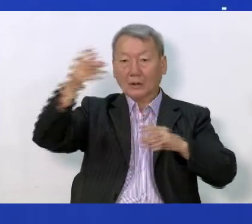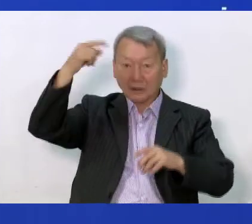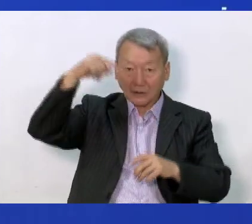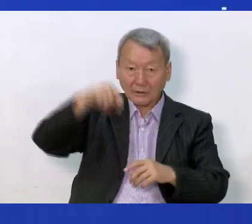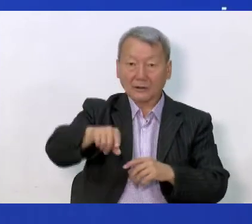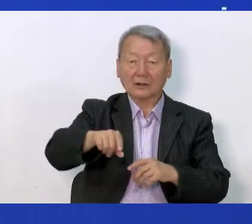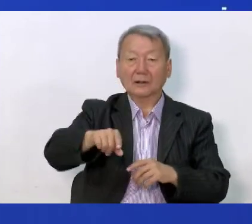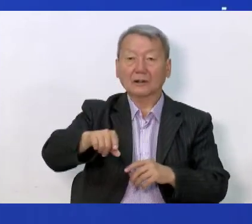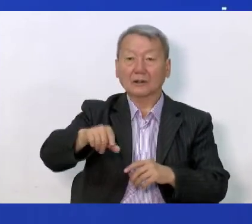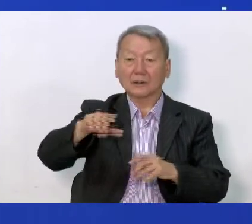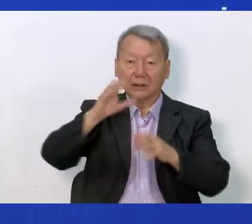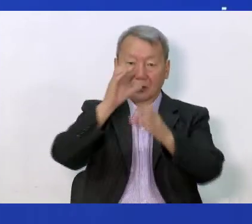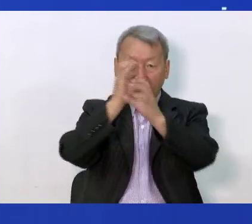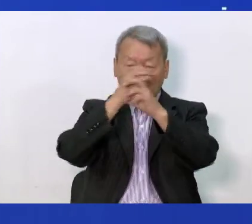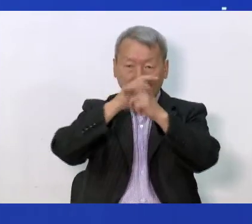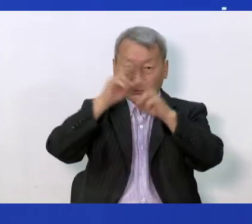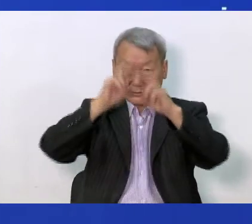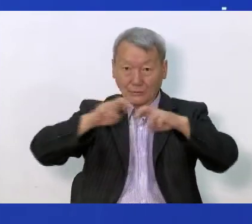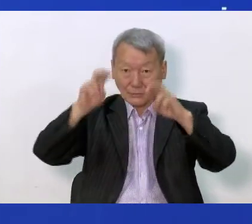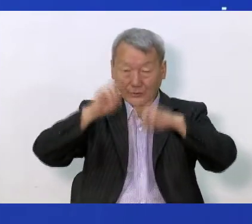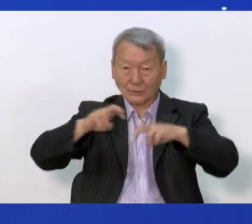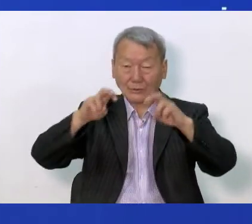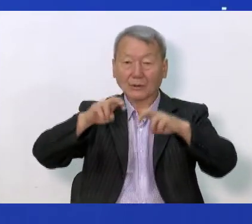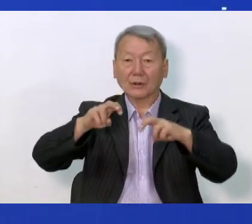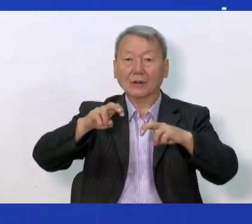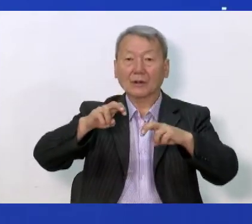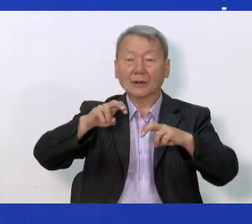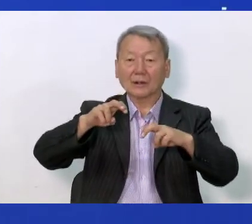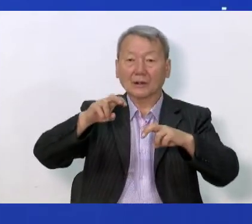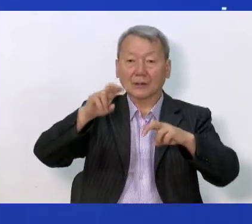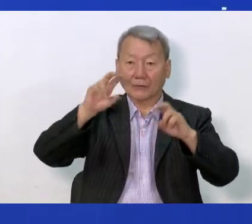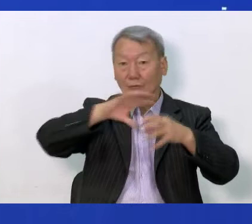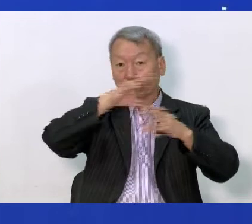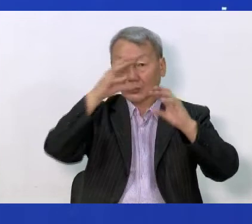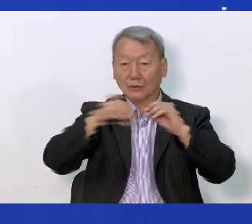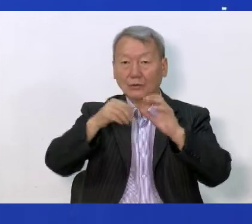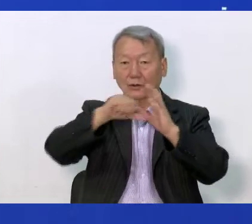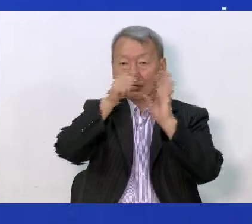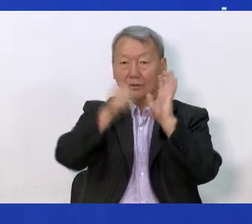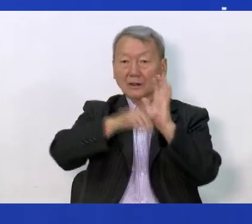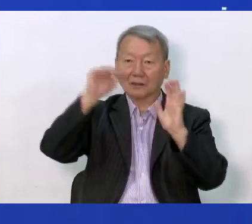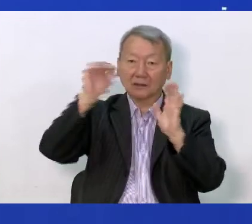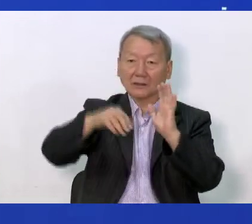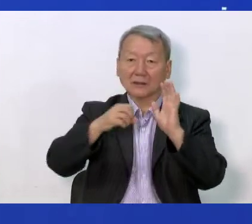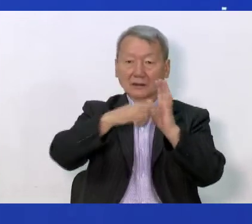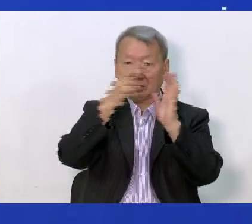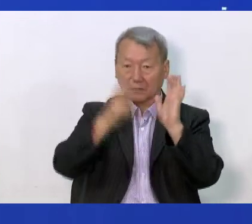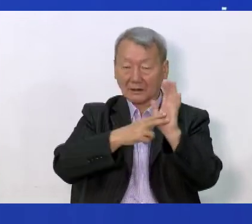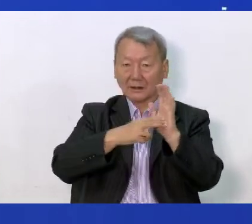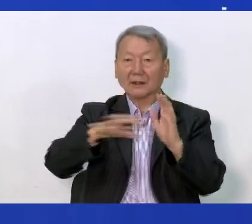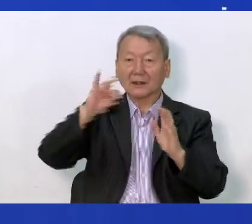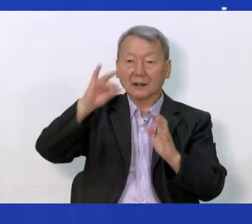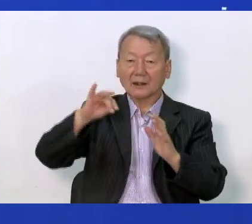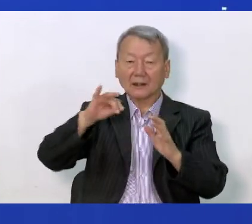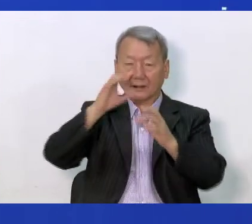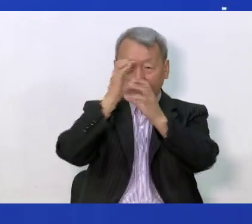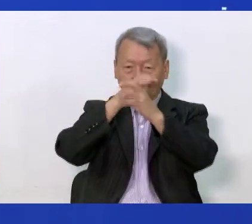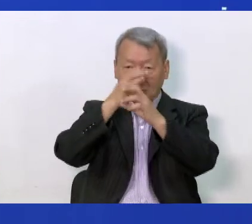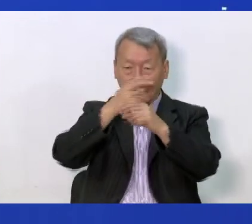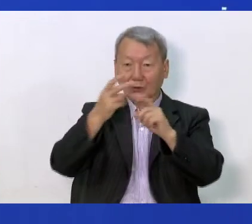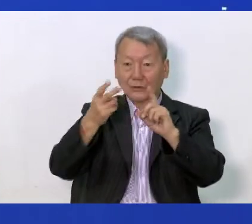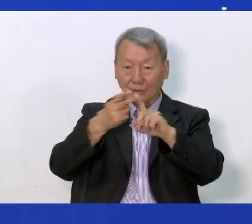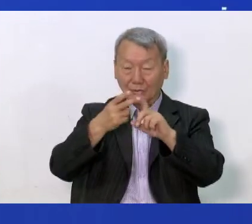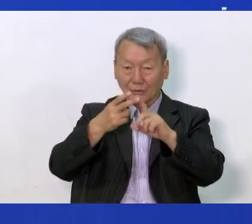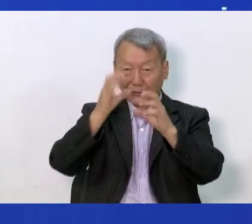них лабораторно подтвержденных случаев всего 16 017 и